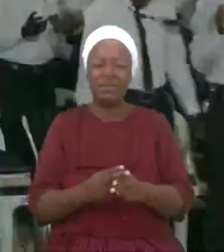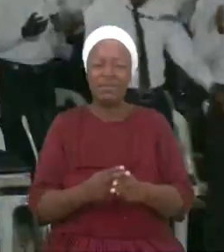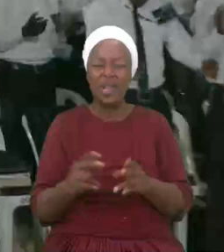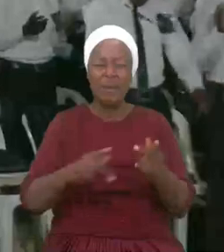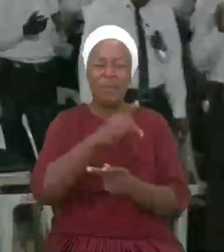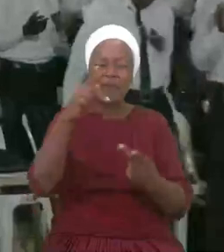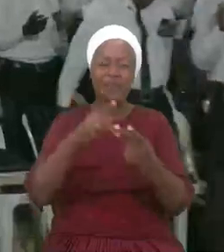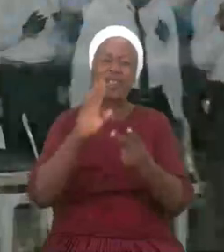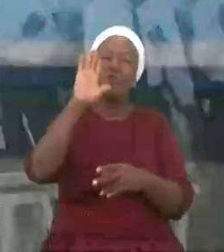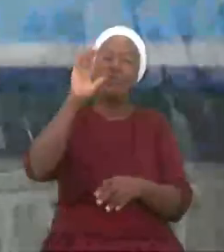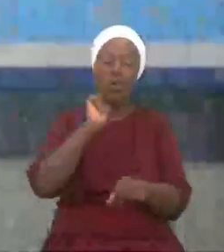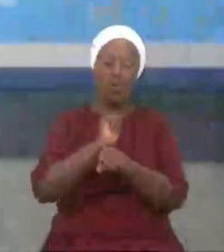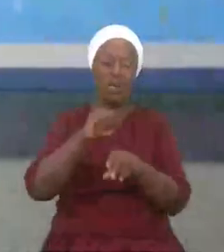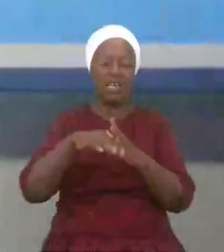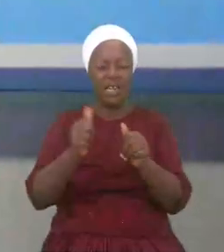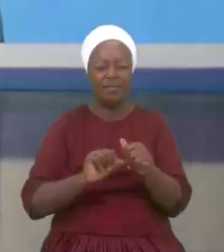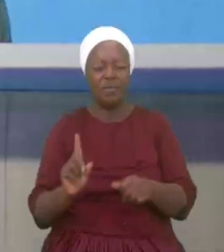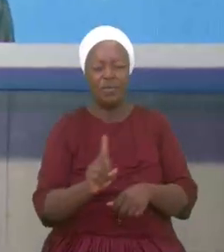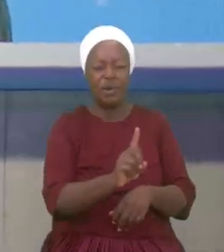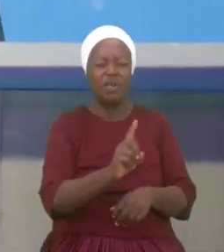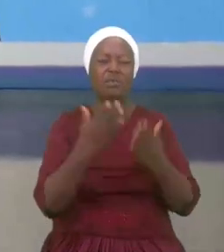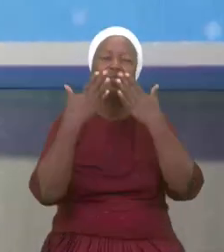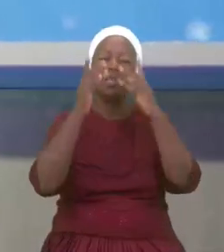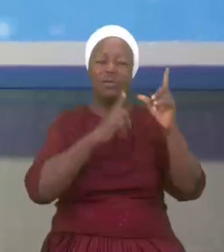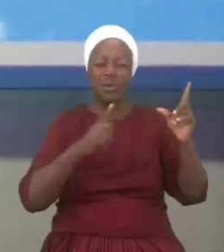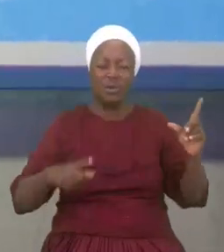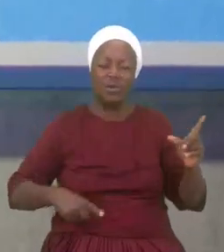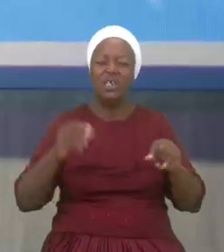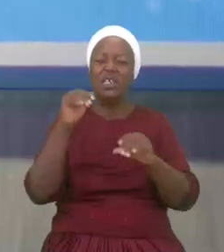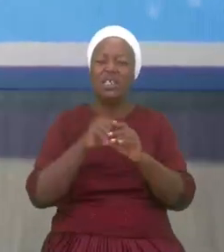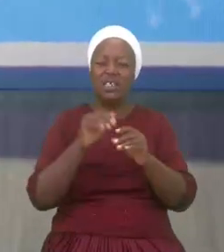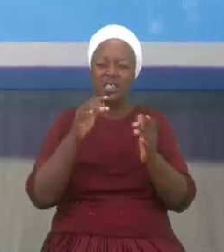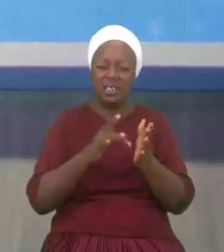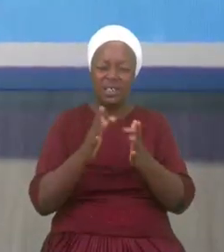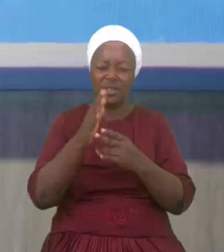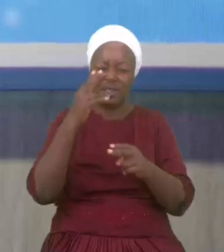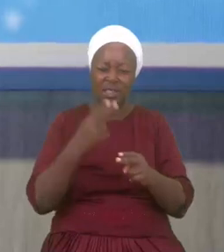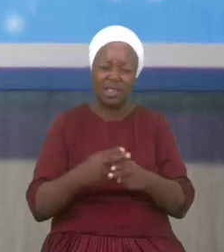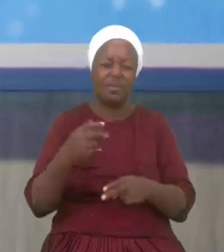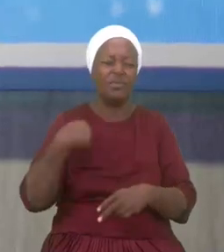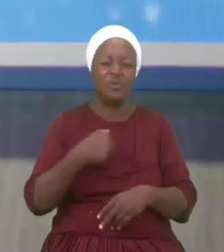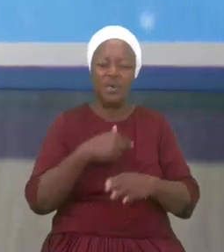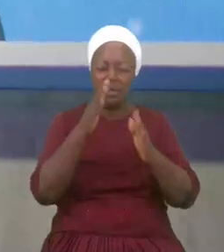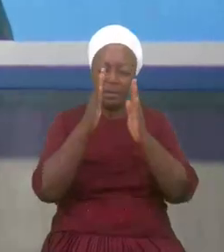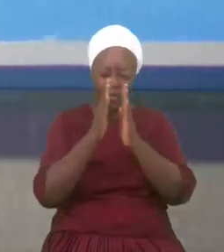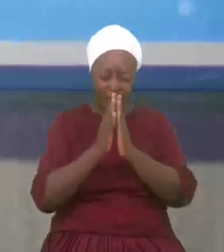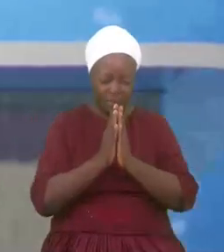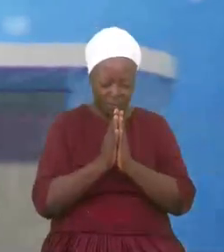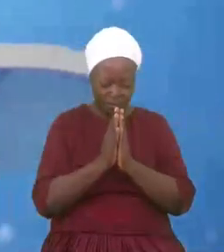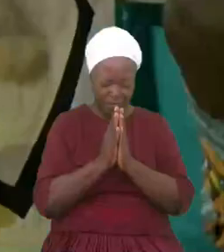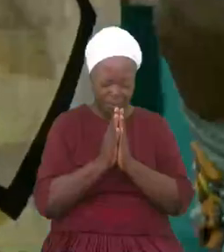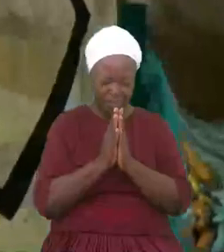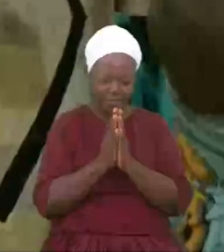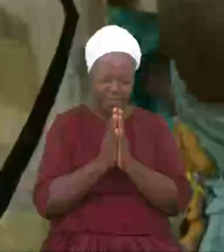le besoin de leur vie au nom de Jésus-Christ accompli tes œuvres dans chaque vie